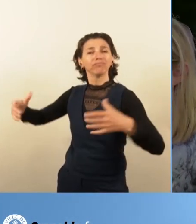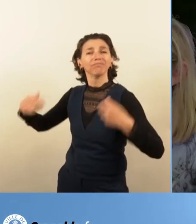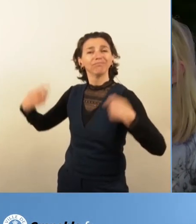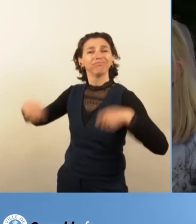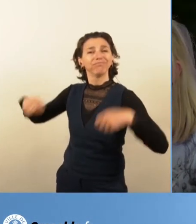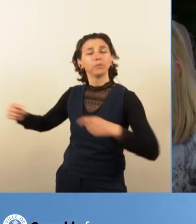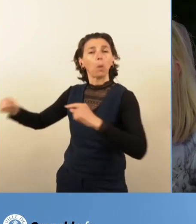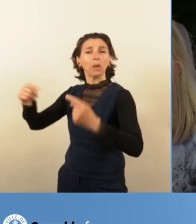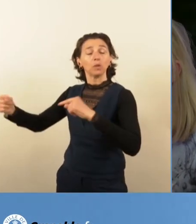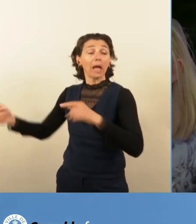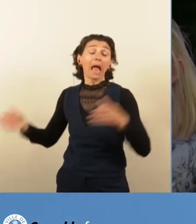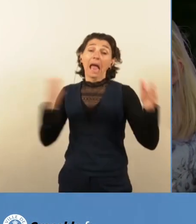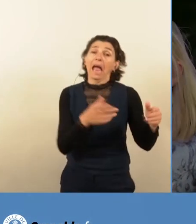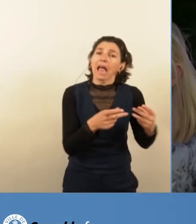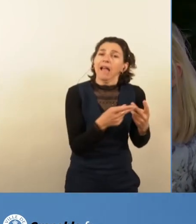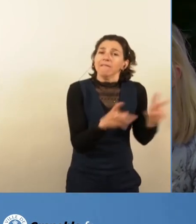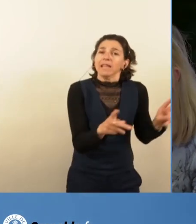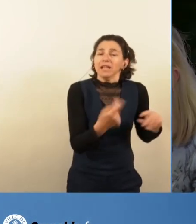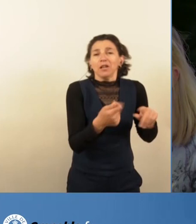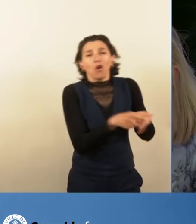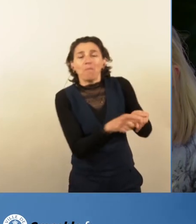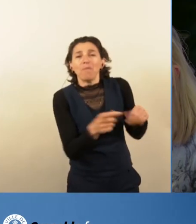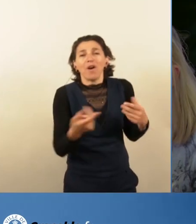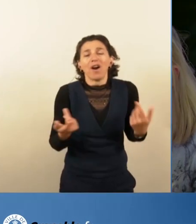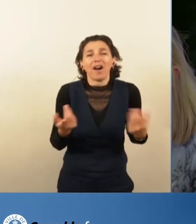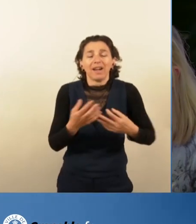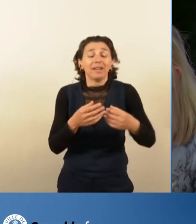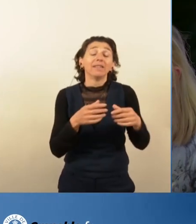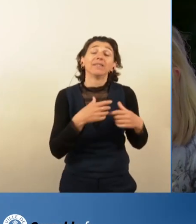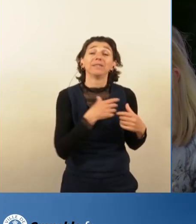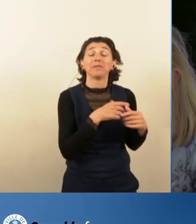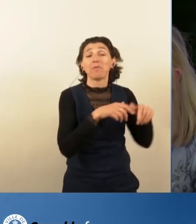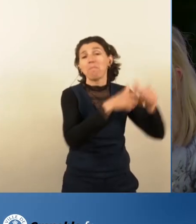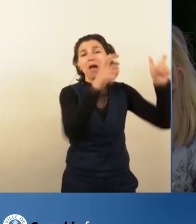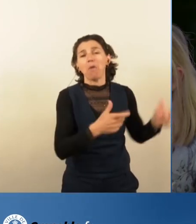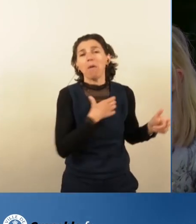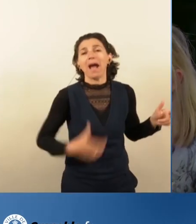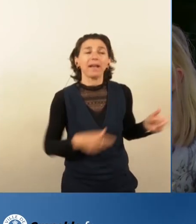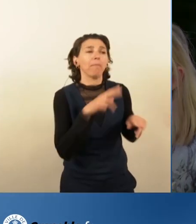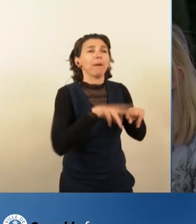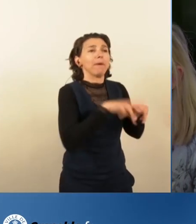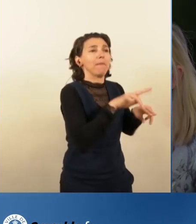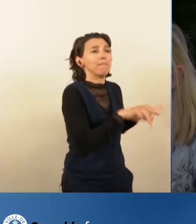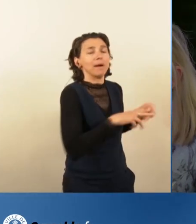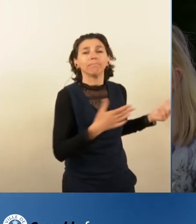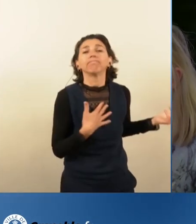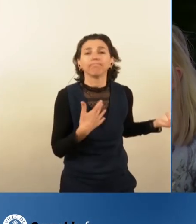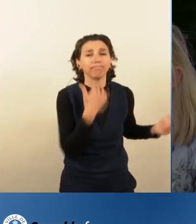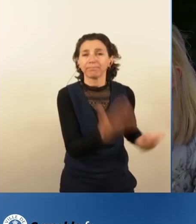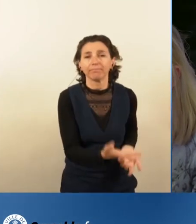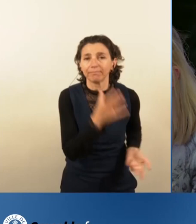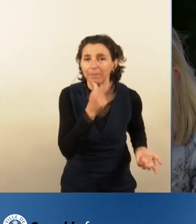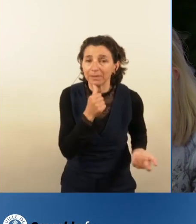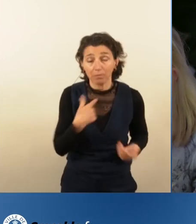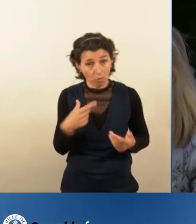est dans l'incapacité de financer sérieusement la rénovation de l'hôtel de ville je vous ai demandé donc de faire parvenir la réponse à la Chambre des